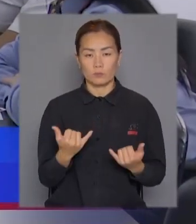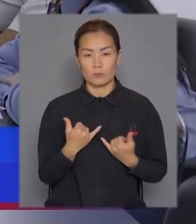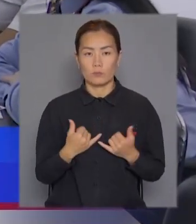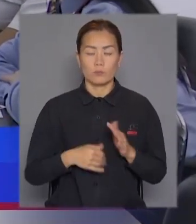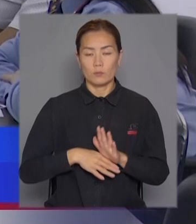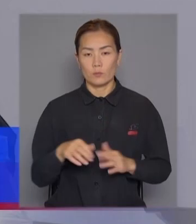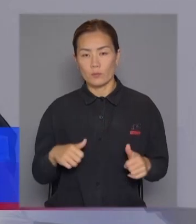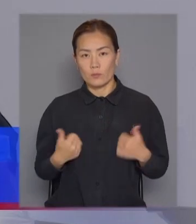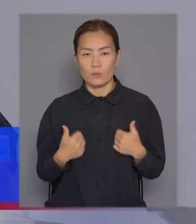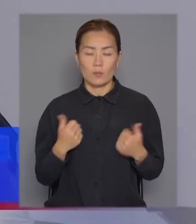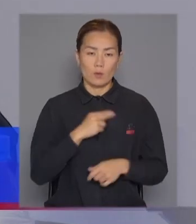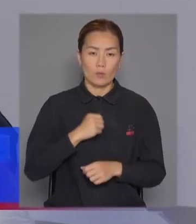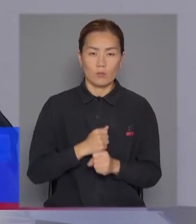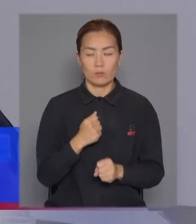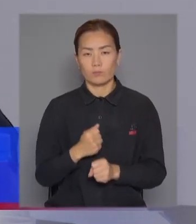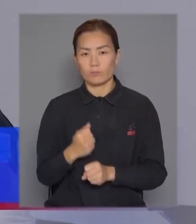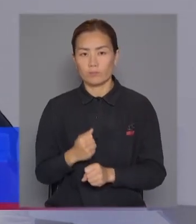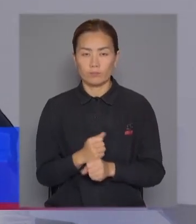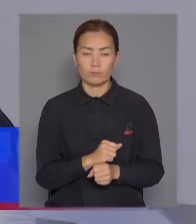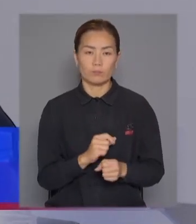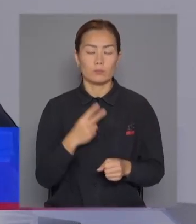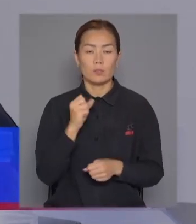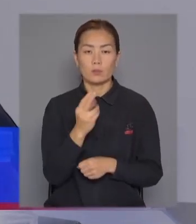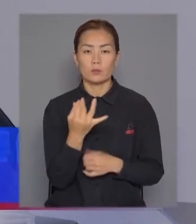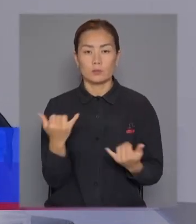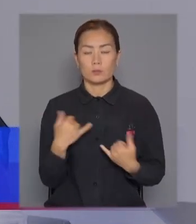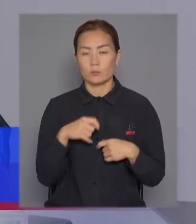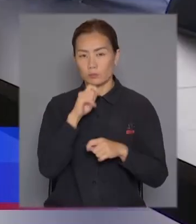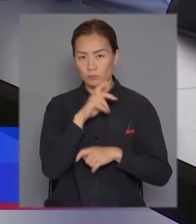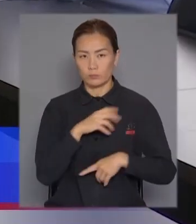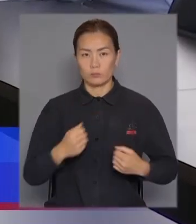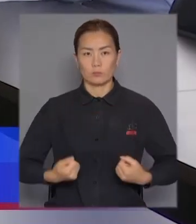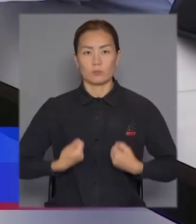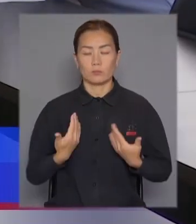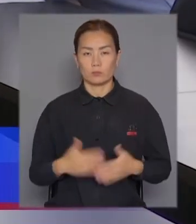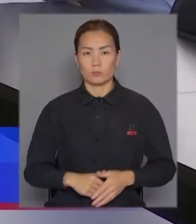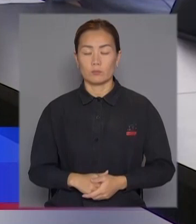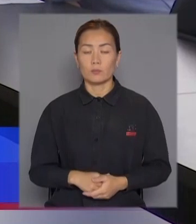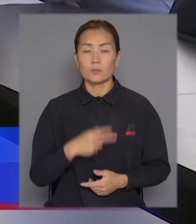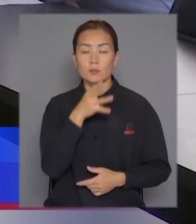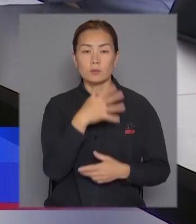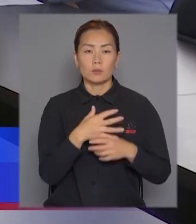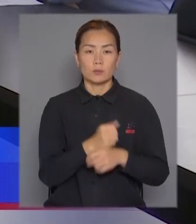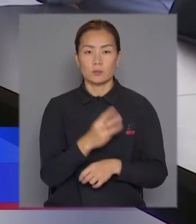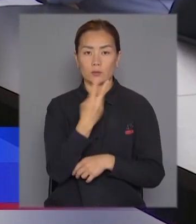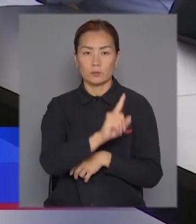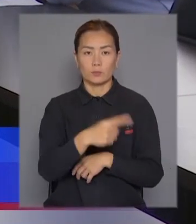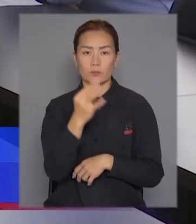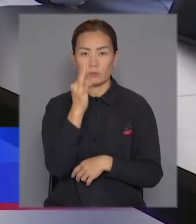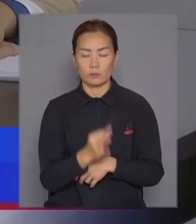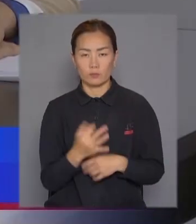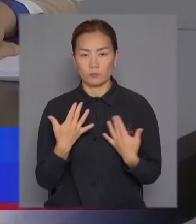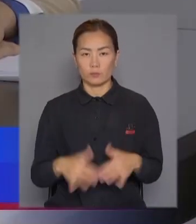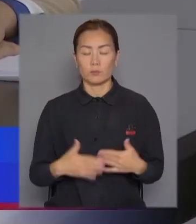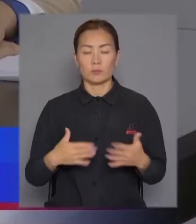көрсетіп, қоғамдық жұмыстарға белсене қатысып, түрме әкімшілігі тарапынан қолдауға ие болды. Жаза мерзімінің 3-тен 1 бөлігін өтеп,